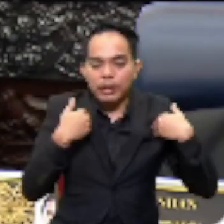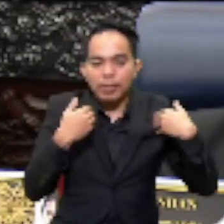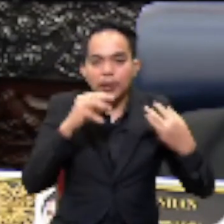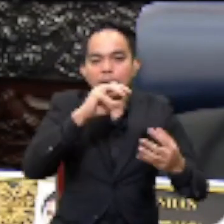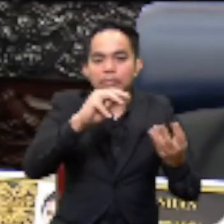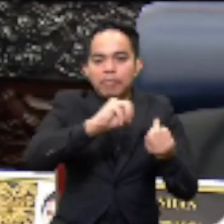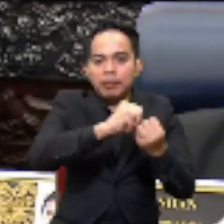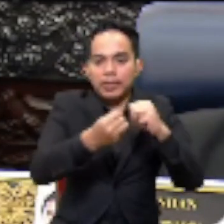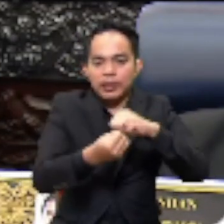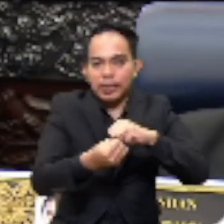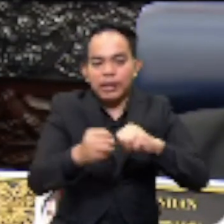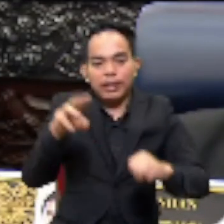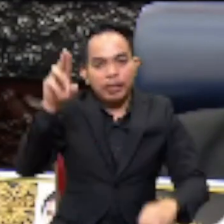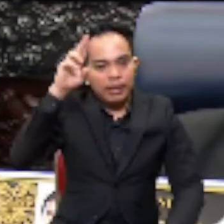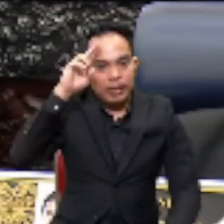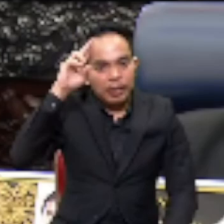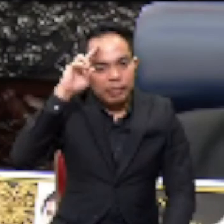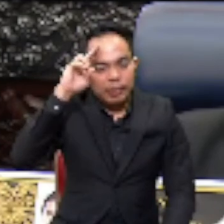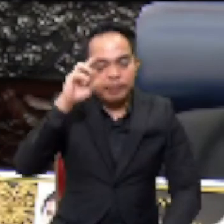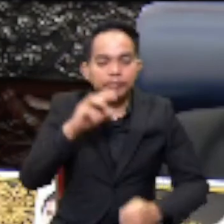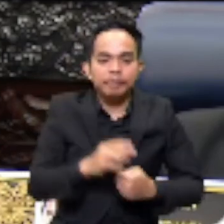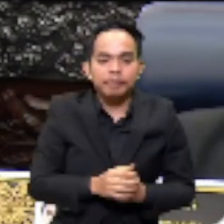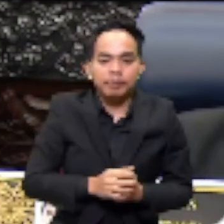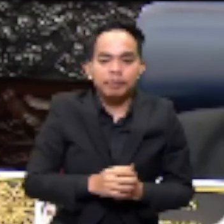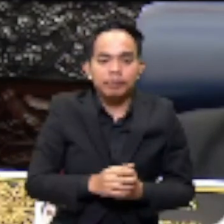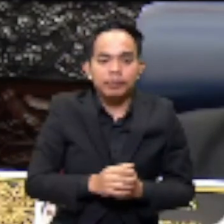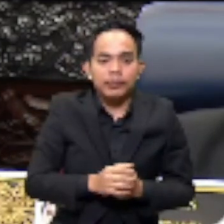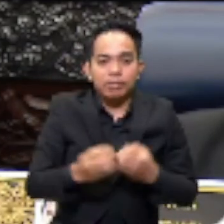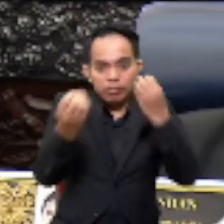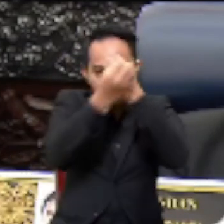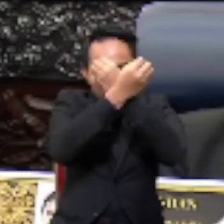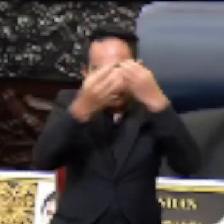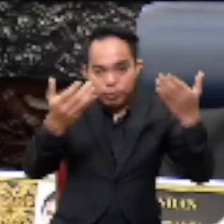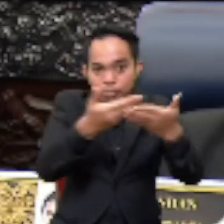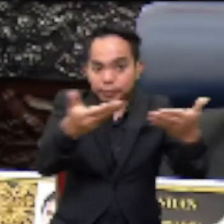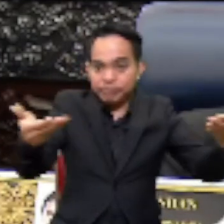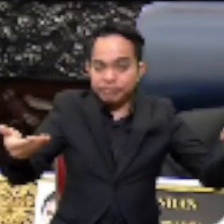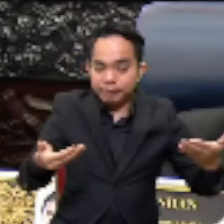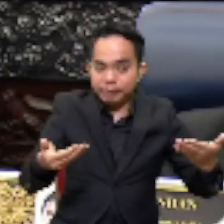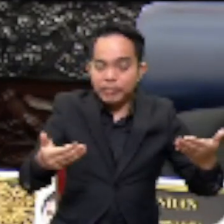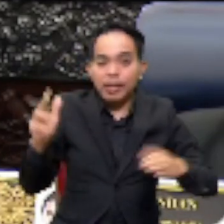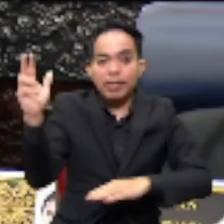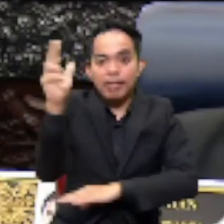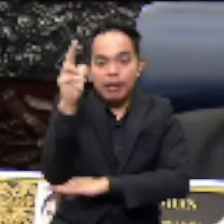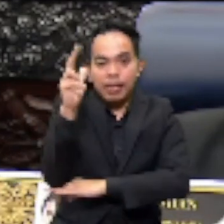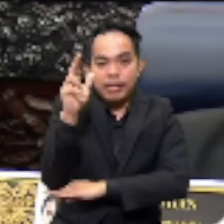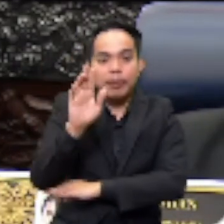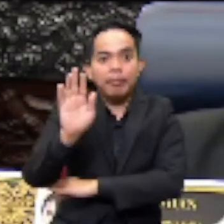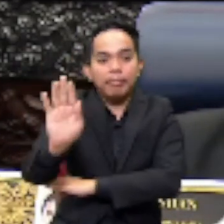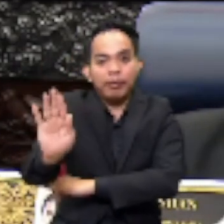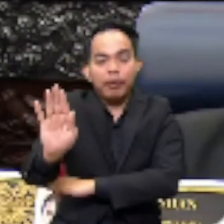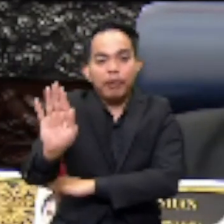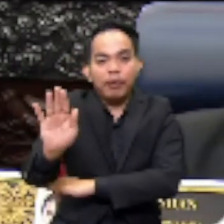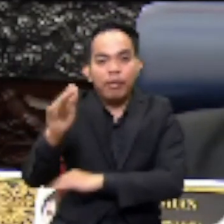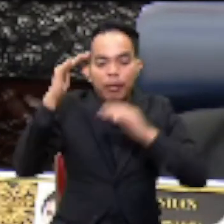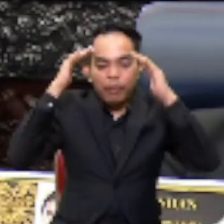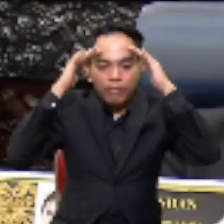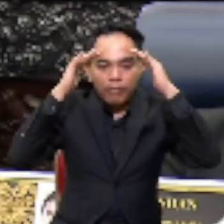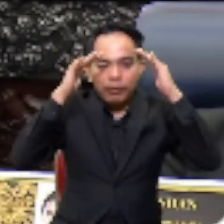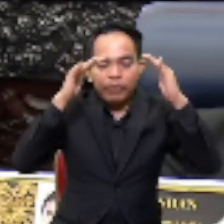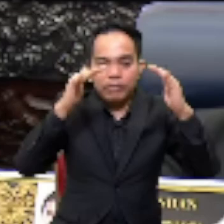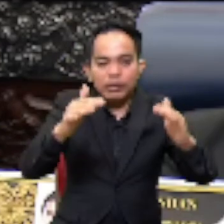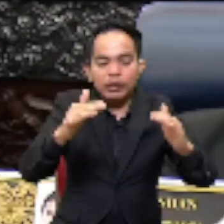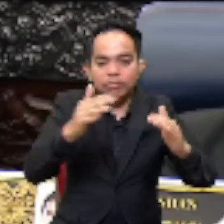persoalan yang sama boleh yang berhormat untuk makluman tuan yang di-pertua dan ahli-ahli yang berhormat kerajaan Madani sentiasa fokus dan juga